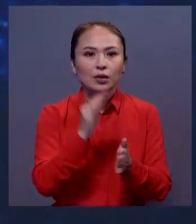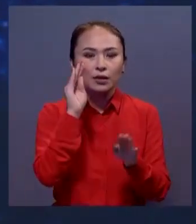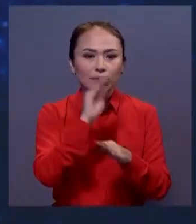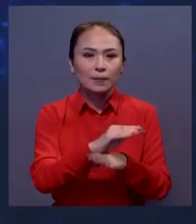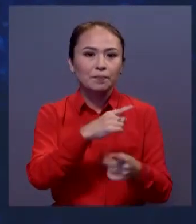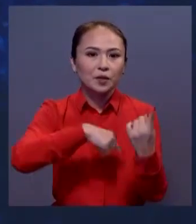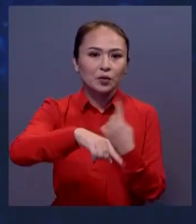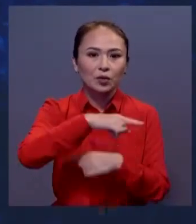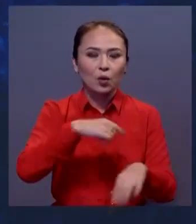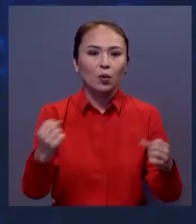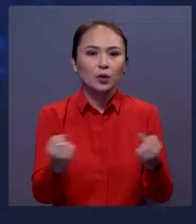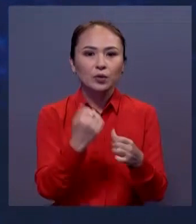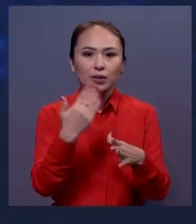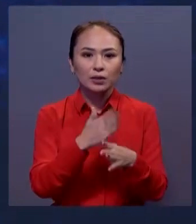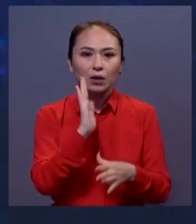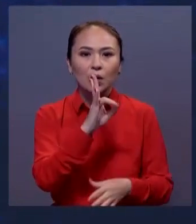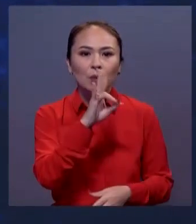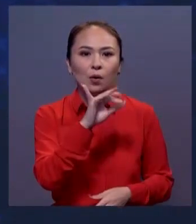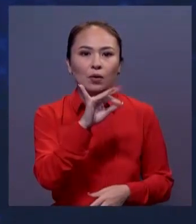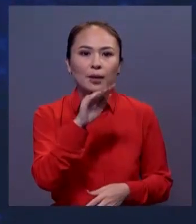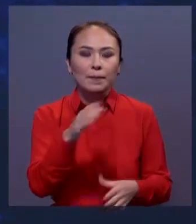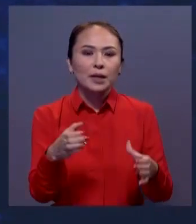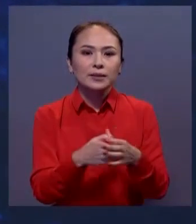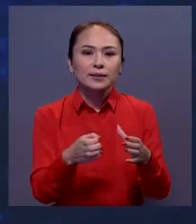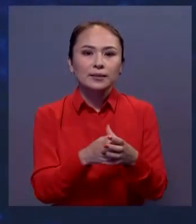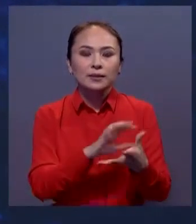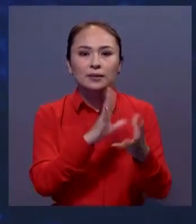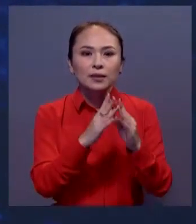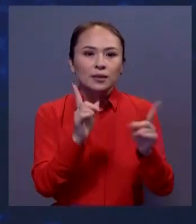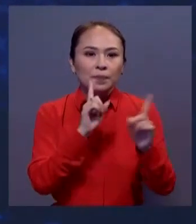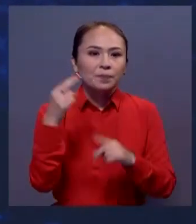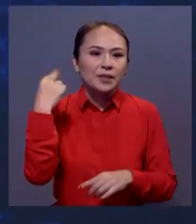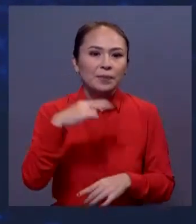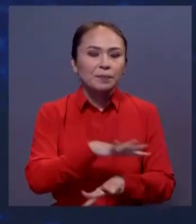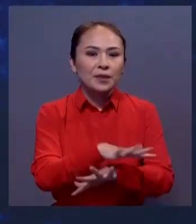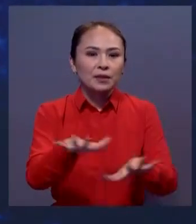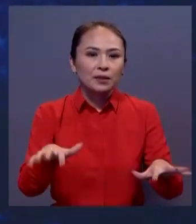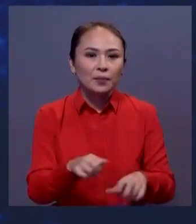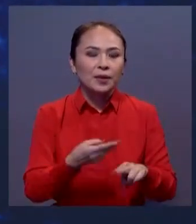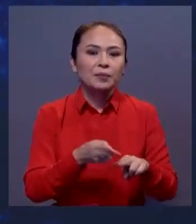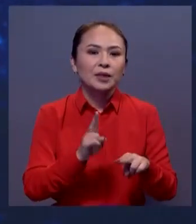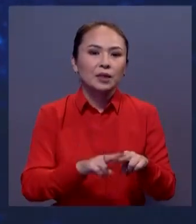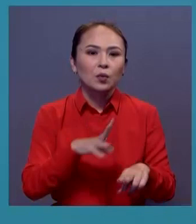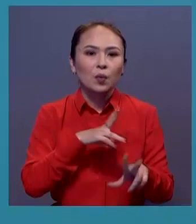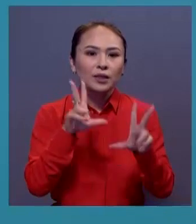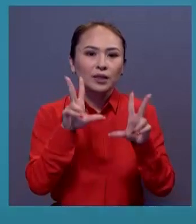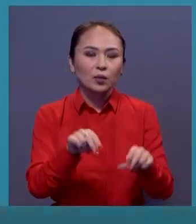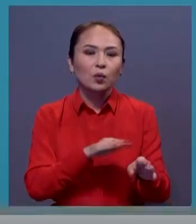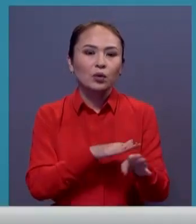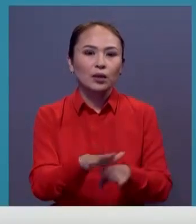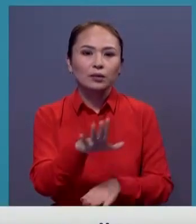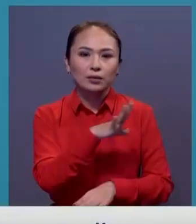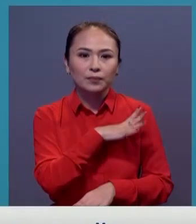Соның арқасында бизнес өкілдеріне қолдау көрсетілді. Нұр Отан партиясының кезектен тыс съезінде президент билік тарапынан берілген